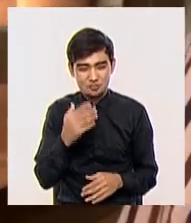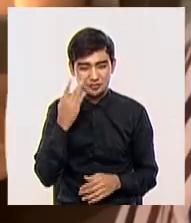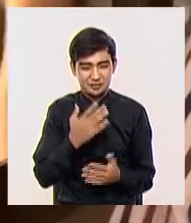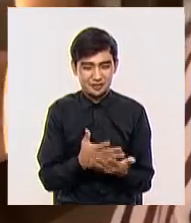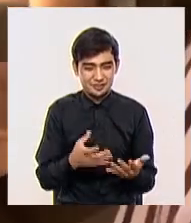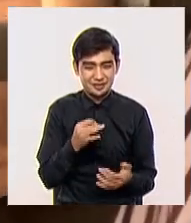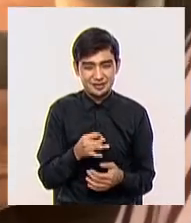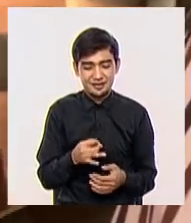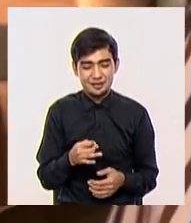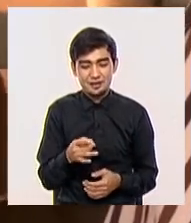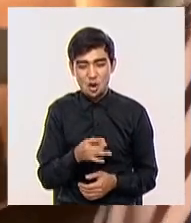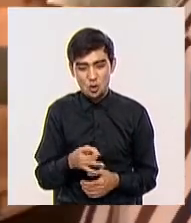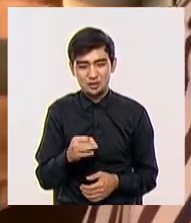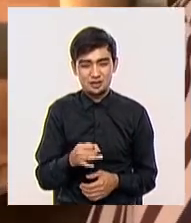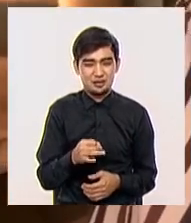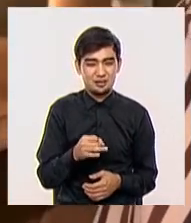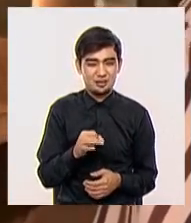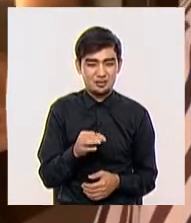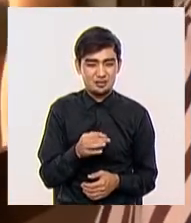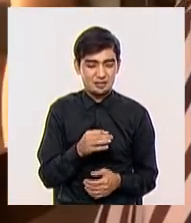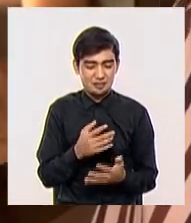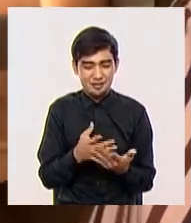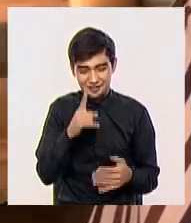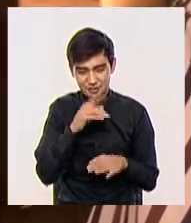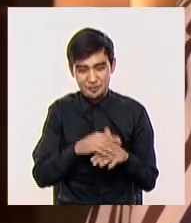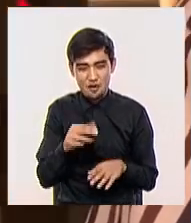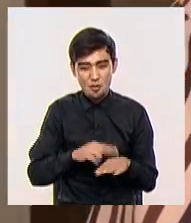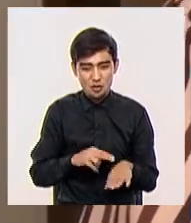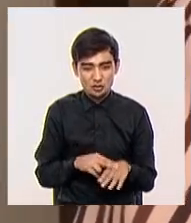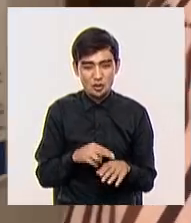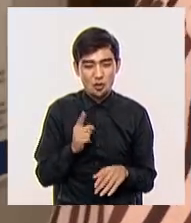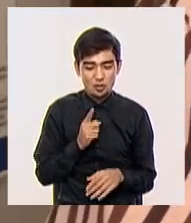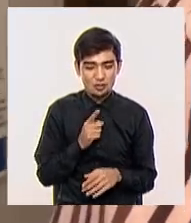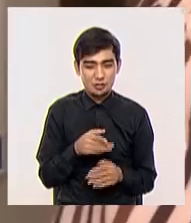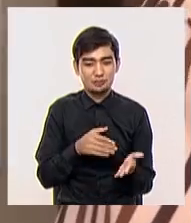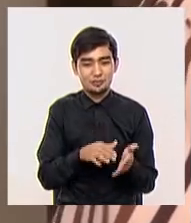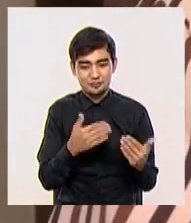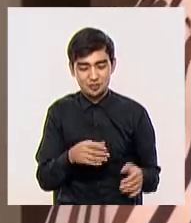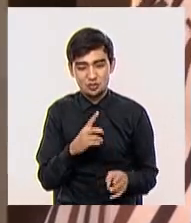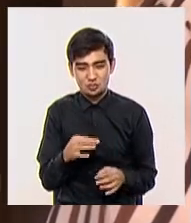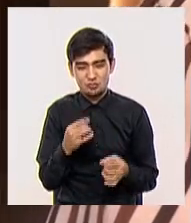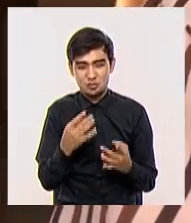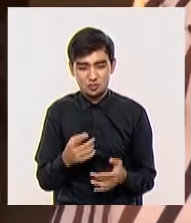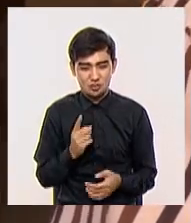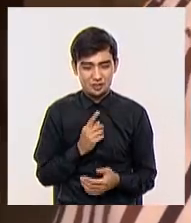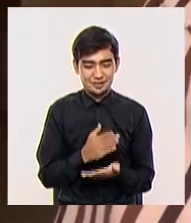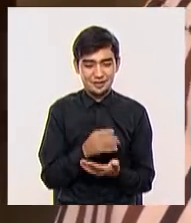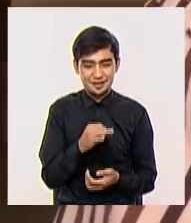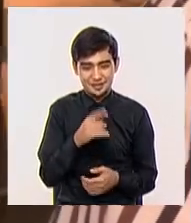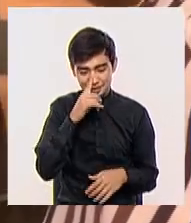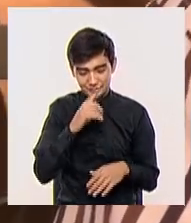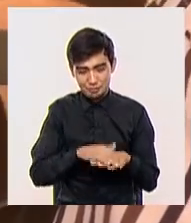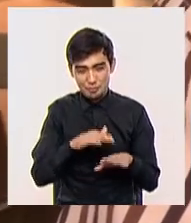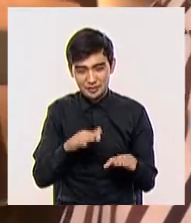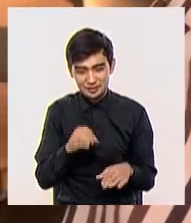қалалық және аудандық әкімдіктер полициялық күзеттен бас тартқан. Қазір бұл